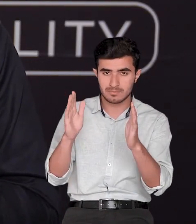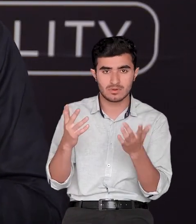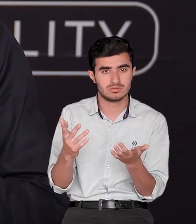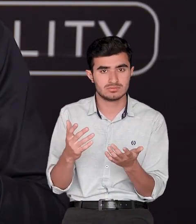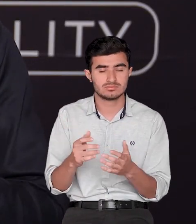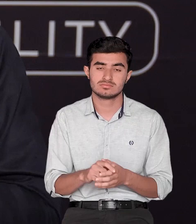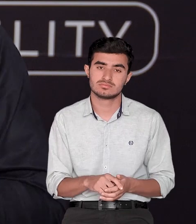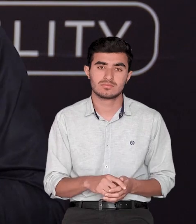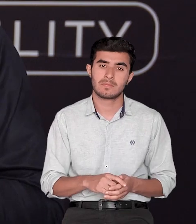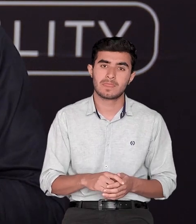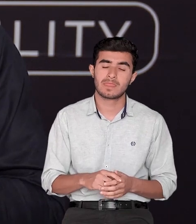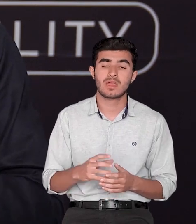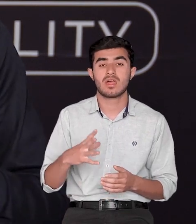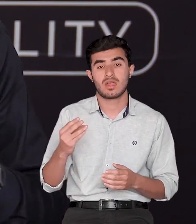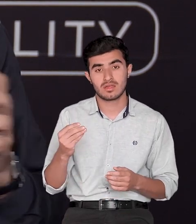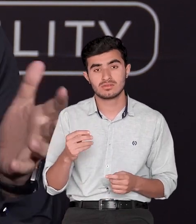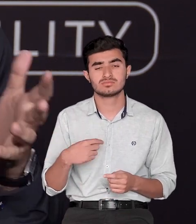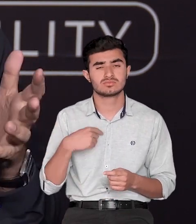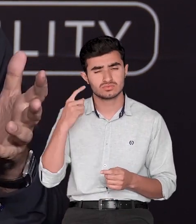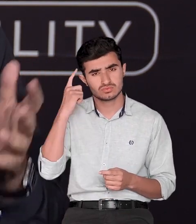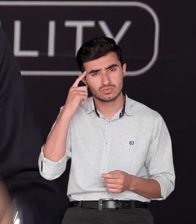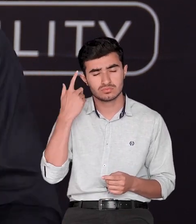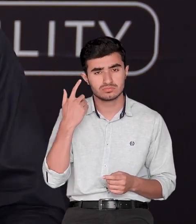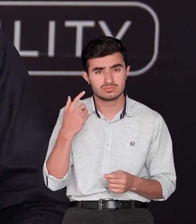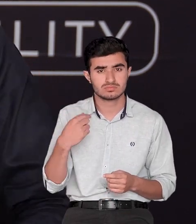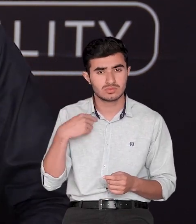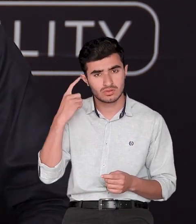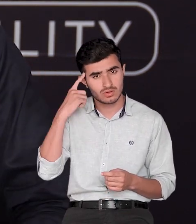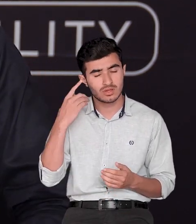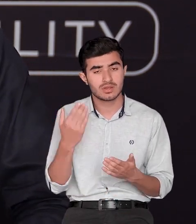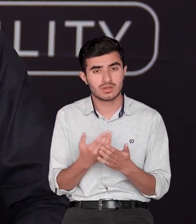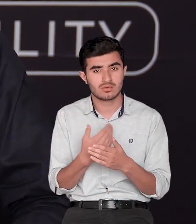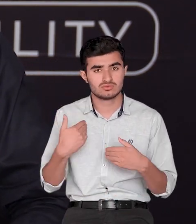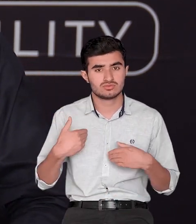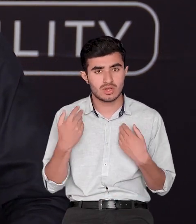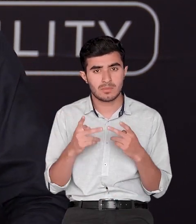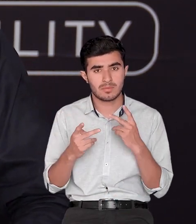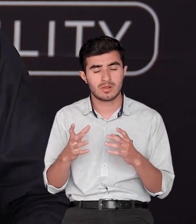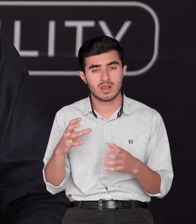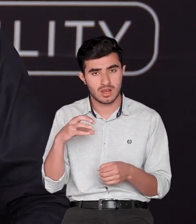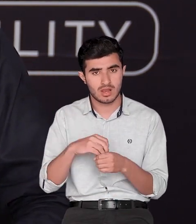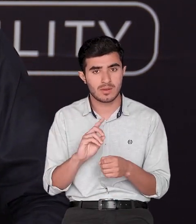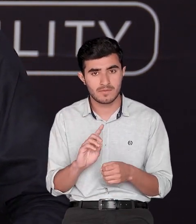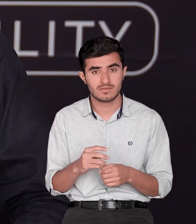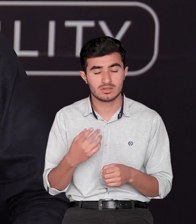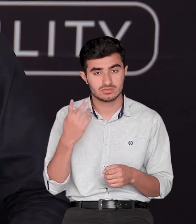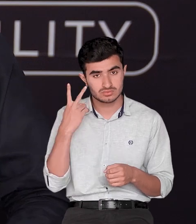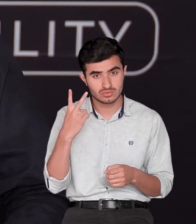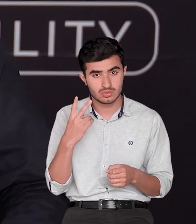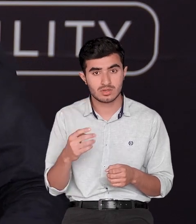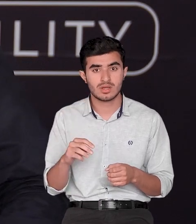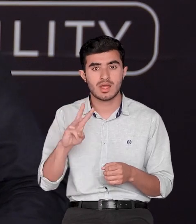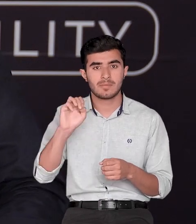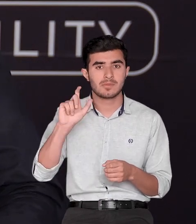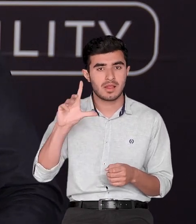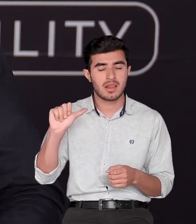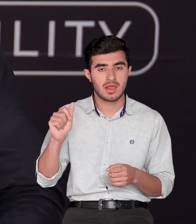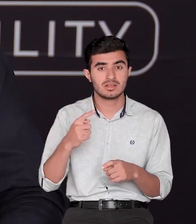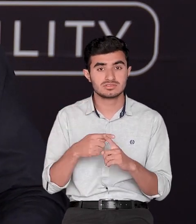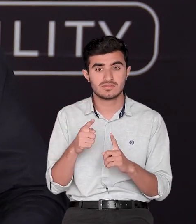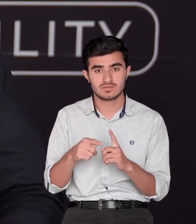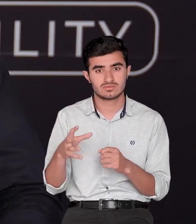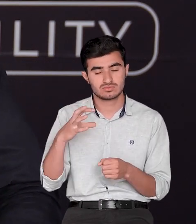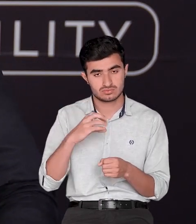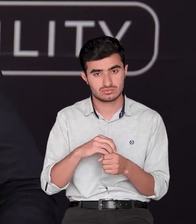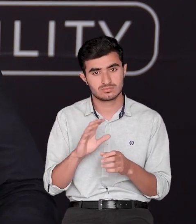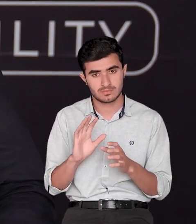हूँ बाकी जो हमारे यंग हैं और इसके अलावा भी मेले को उनको देखना चाहिए। मेला बहुत है, मेले में मिठाइयाँ जो हमारे यहाँ